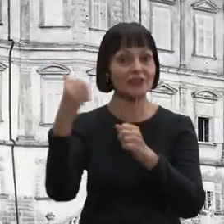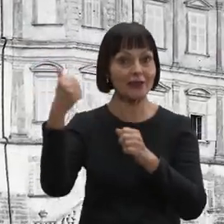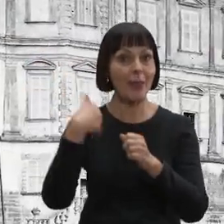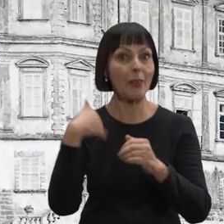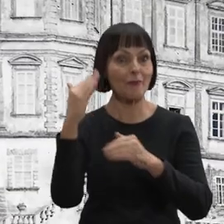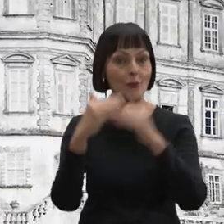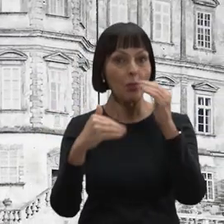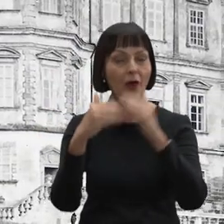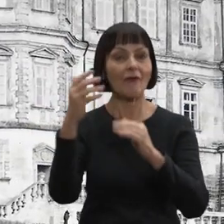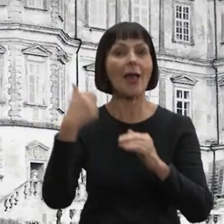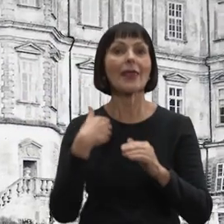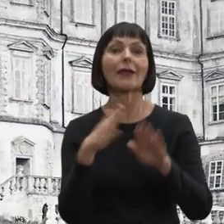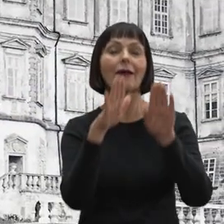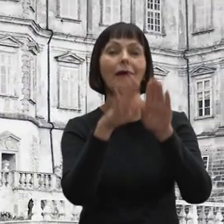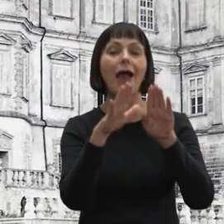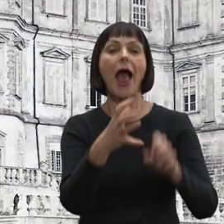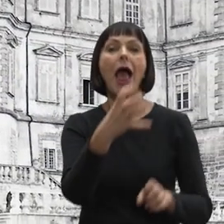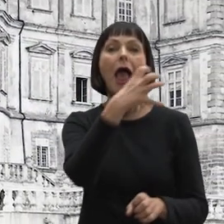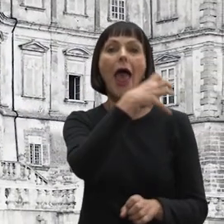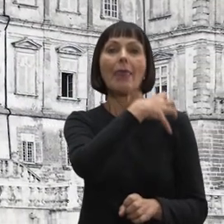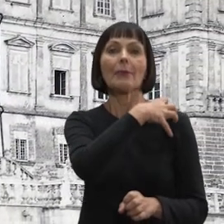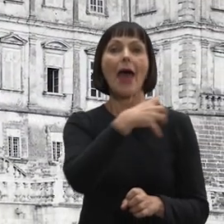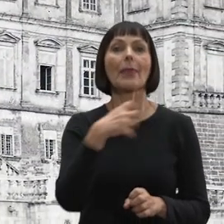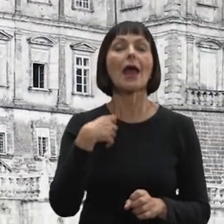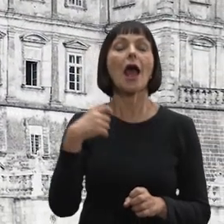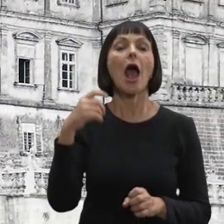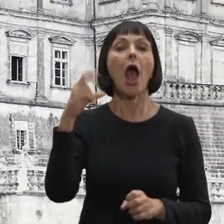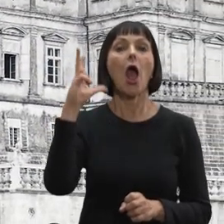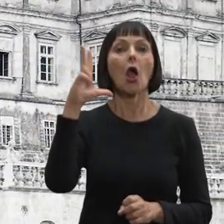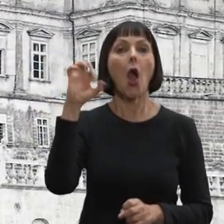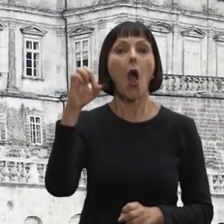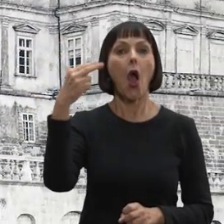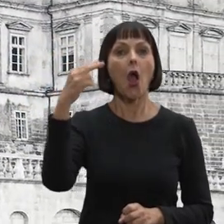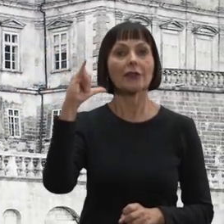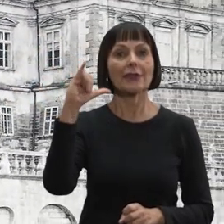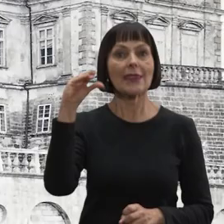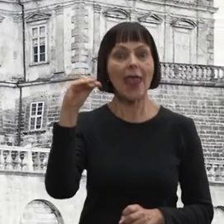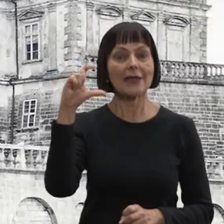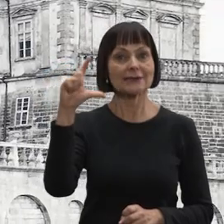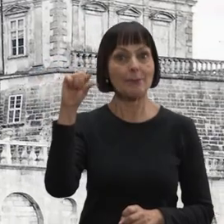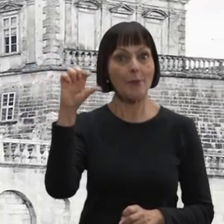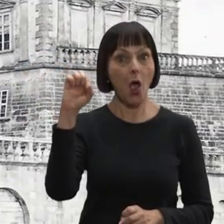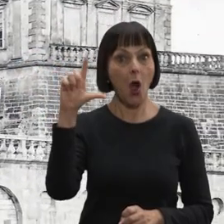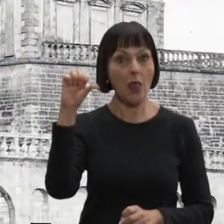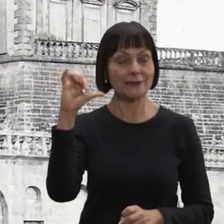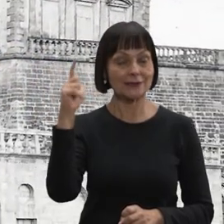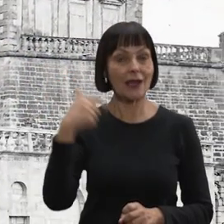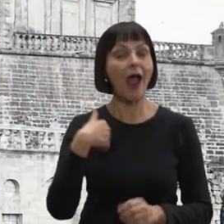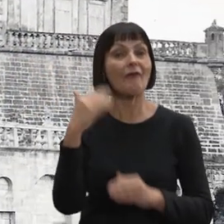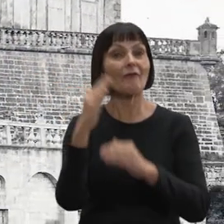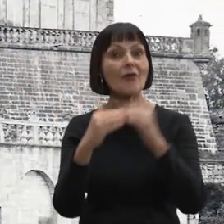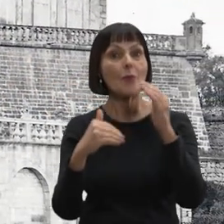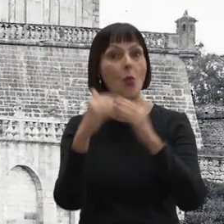1637-1641 jako letnia rezydencja hetmana wielkiego koronnego Stanisława Koniecpolskiego. Wybudowany został w